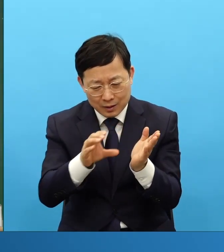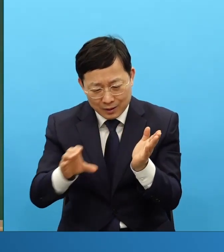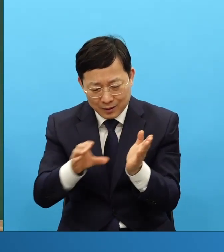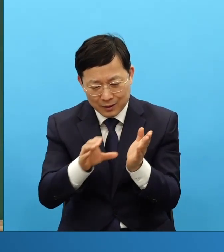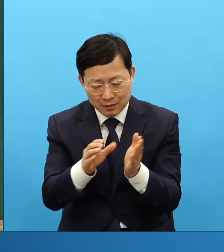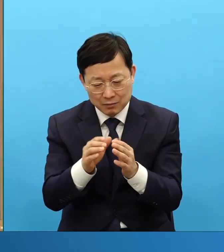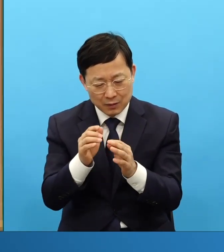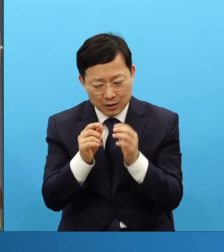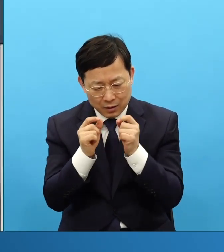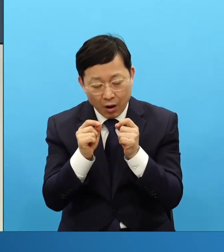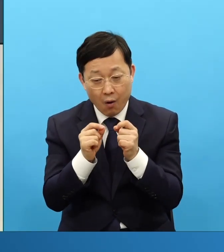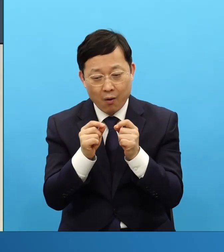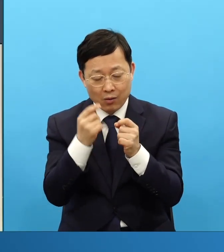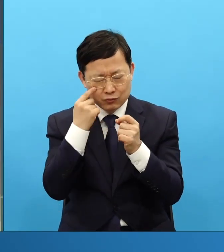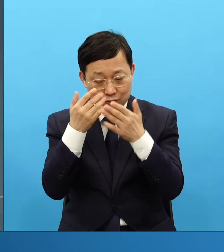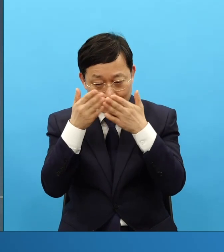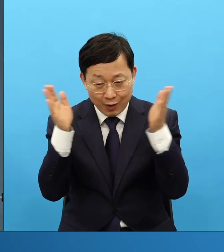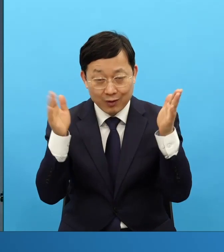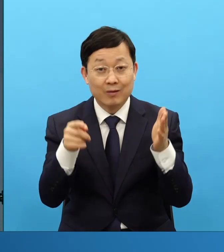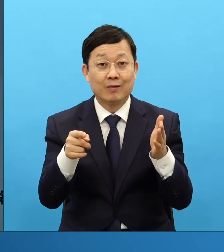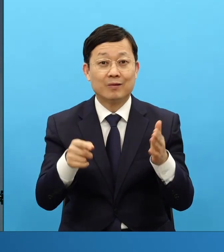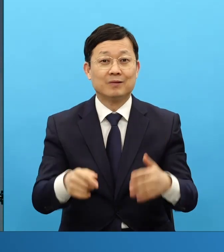what? 지속해서